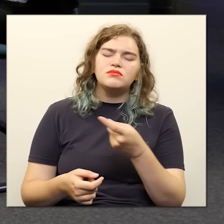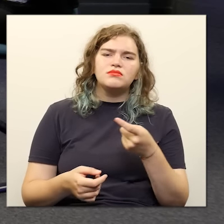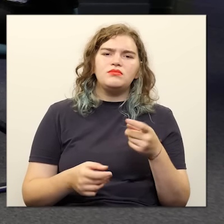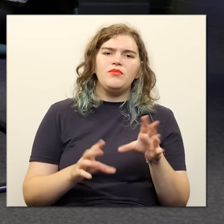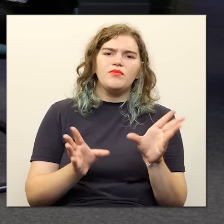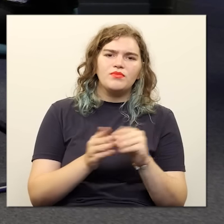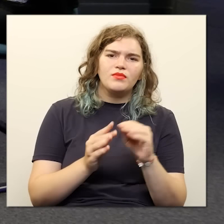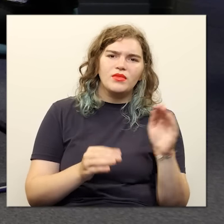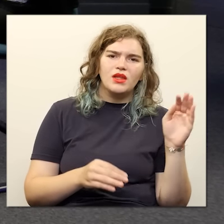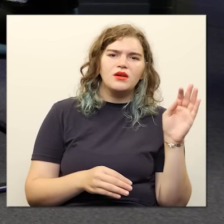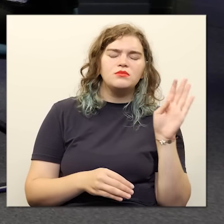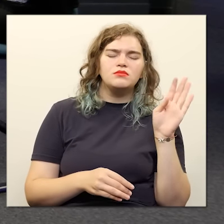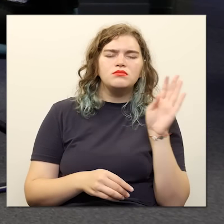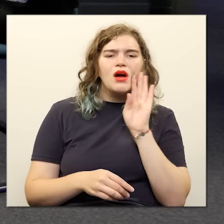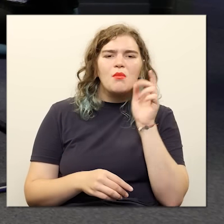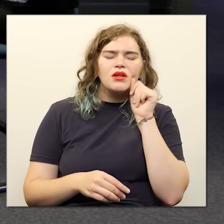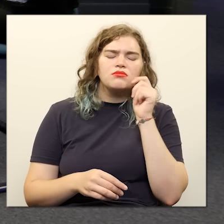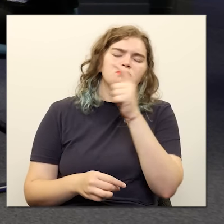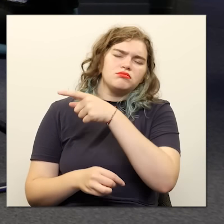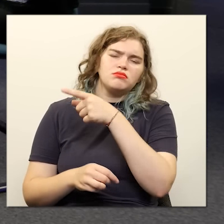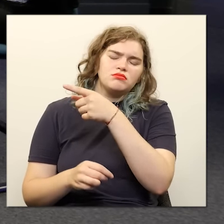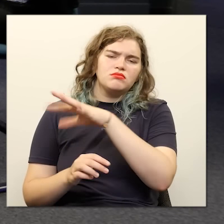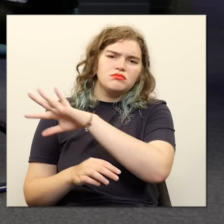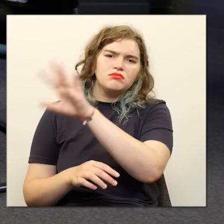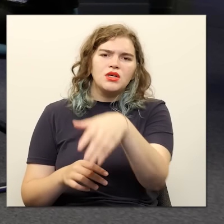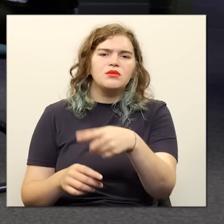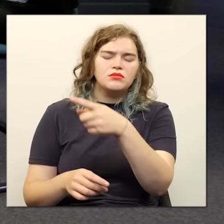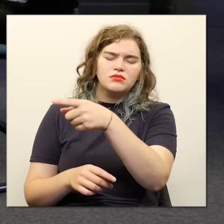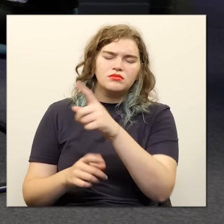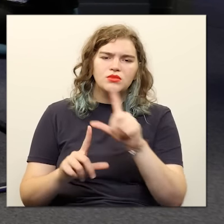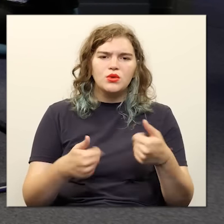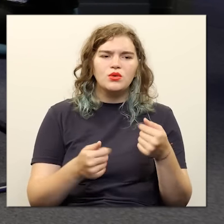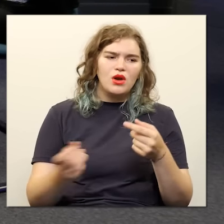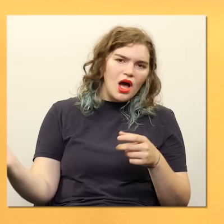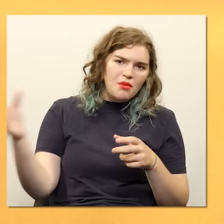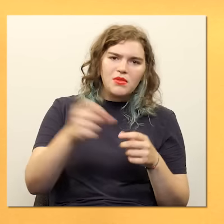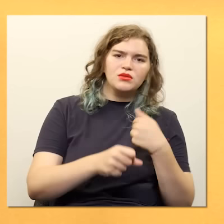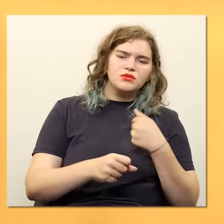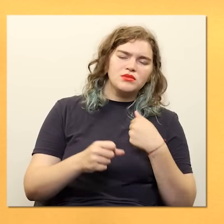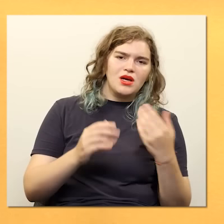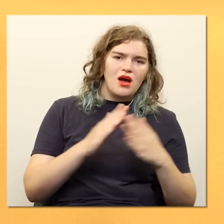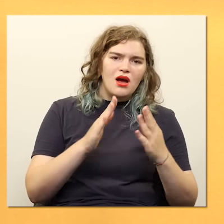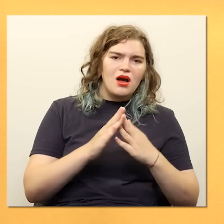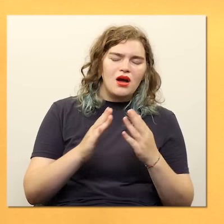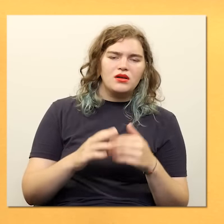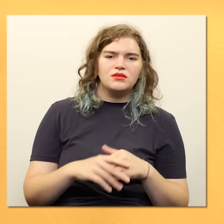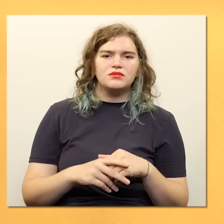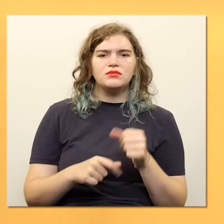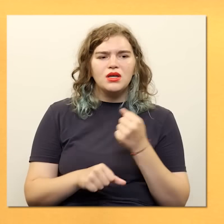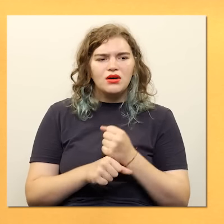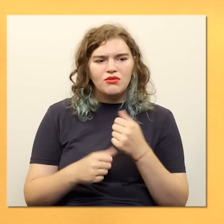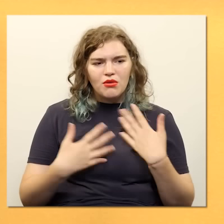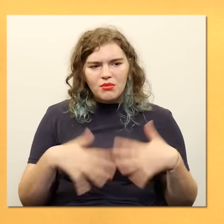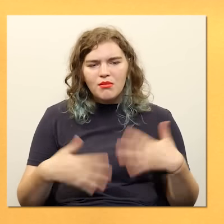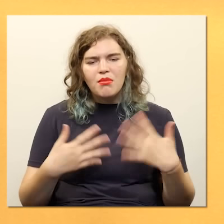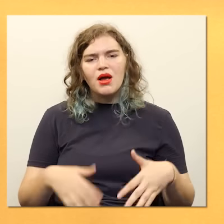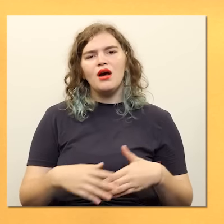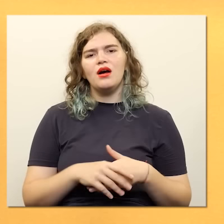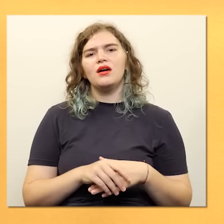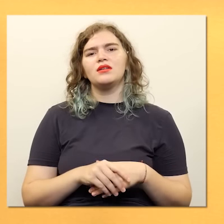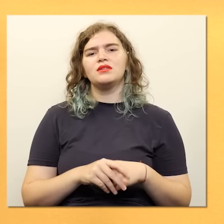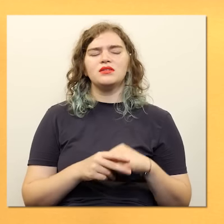acolo împreună cu părinții pe groapa de gunoi și am adus la mine acasă. Și le-am făcut